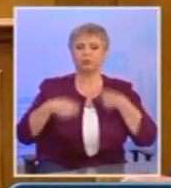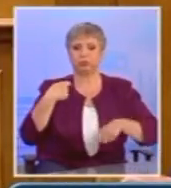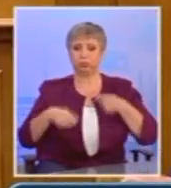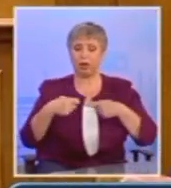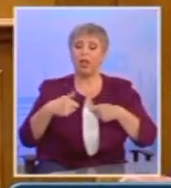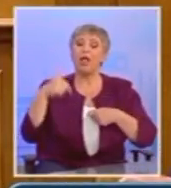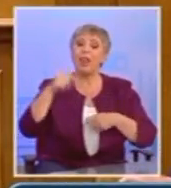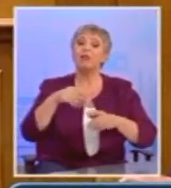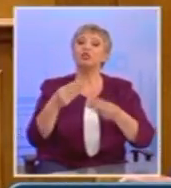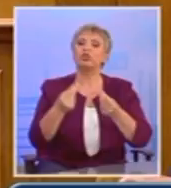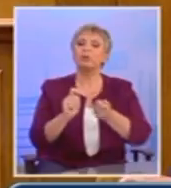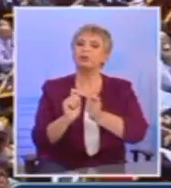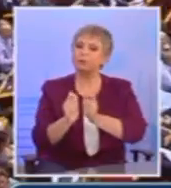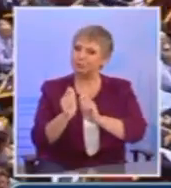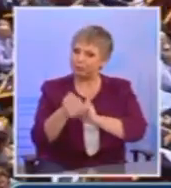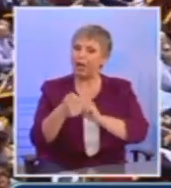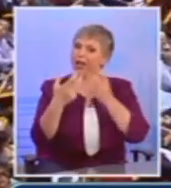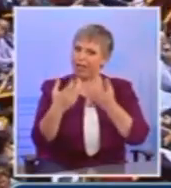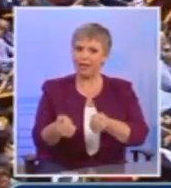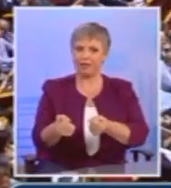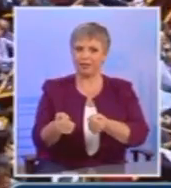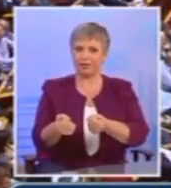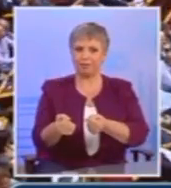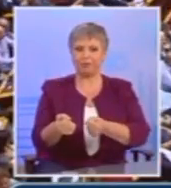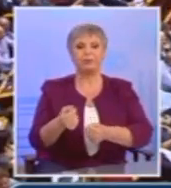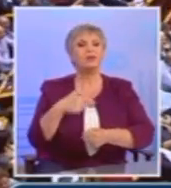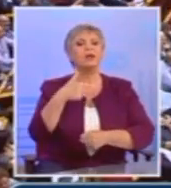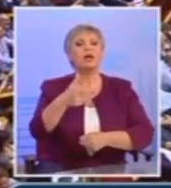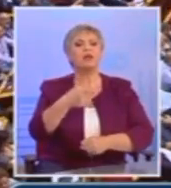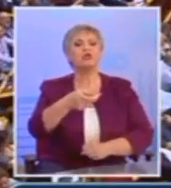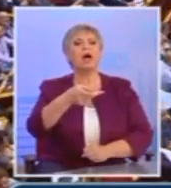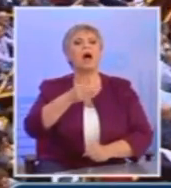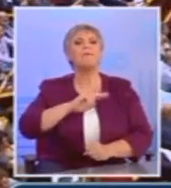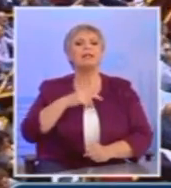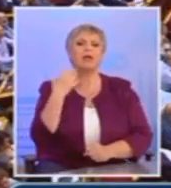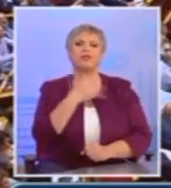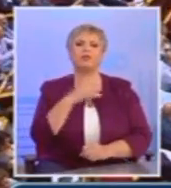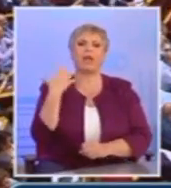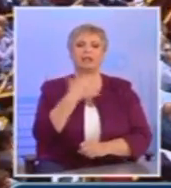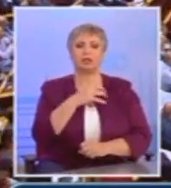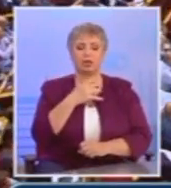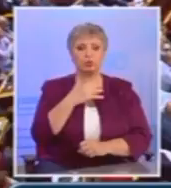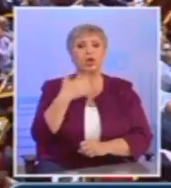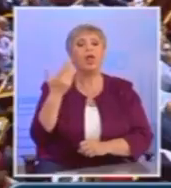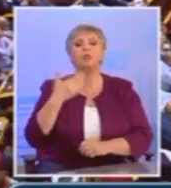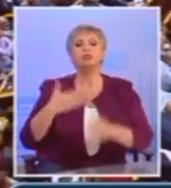η οποία πλέον θα επιτρέψει. Κύριε Βενιζέλο, παρακαλώ πολύ. Κυρίες,